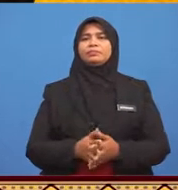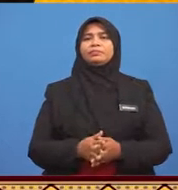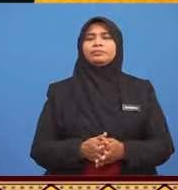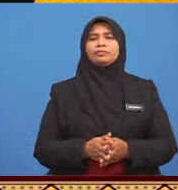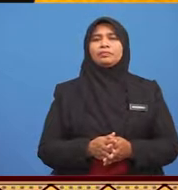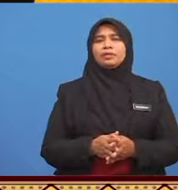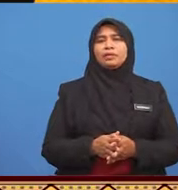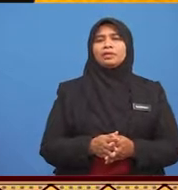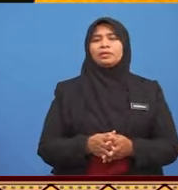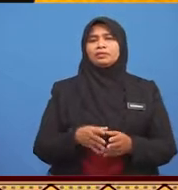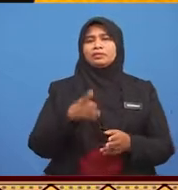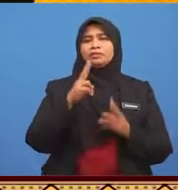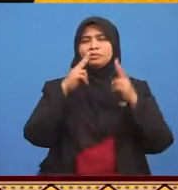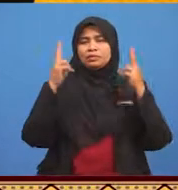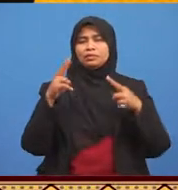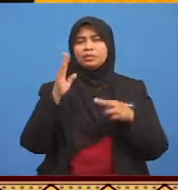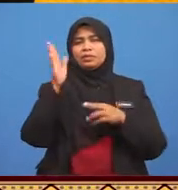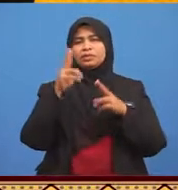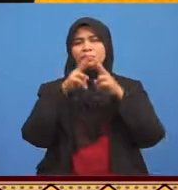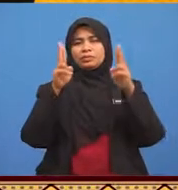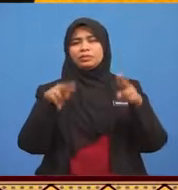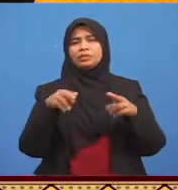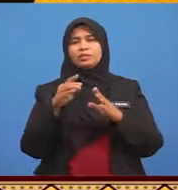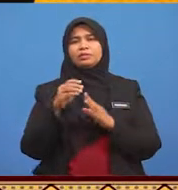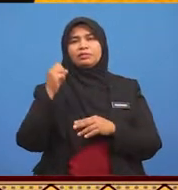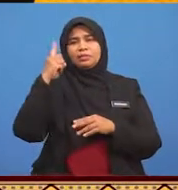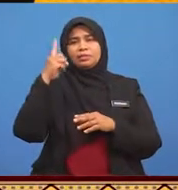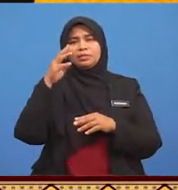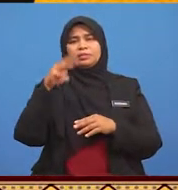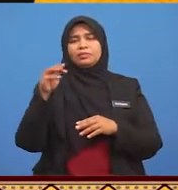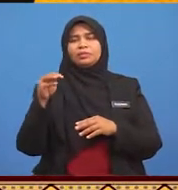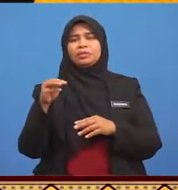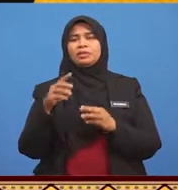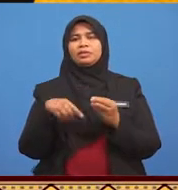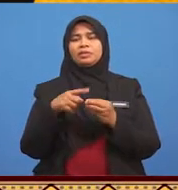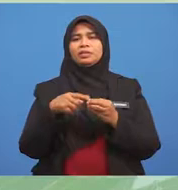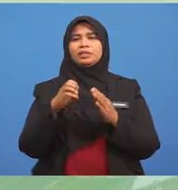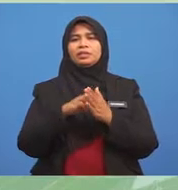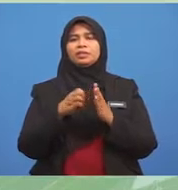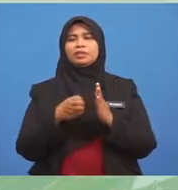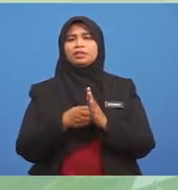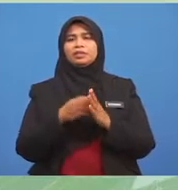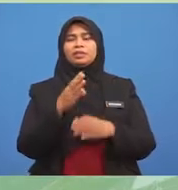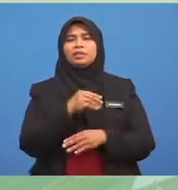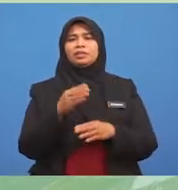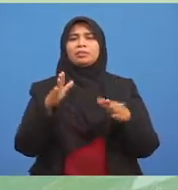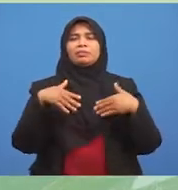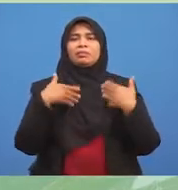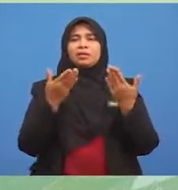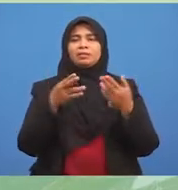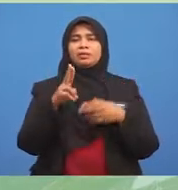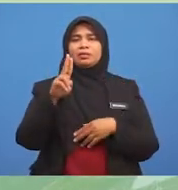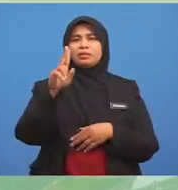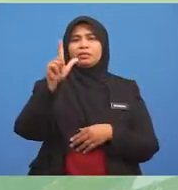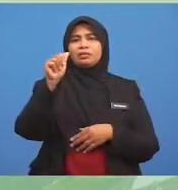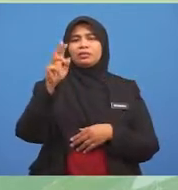murid-murid, ustazah akan uji sedikit pemahaman murid-murid berkaitan pengertian dan bagaimana ulama